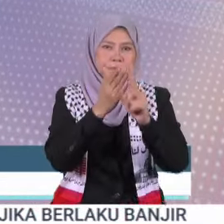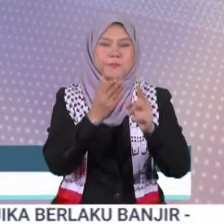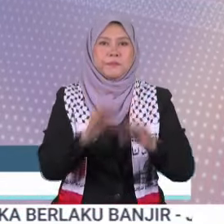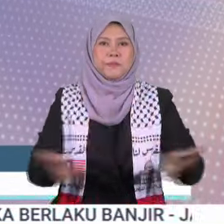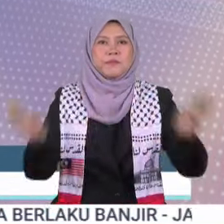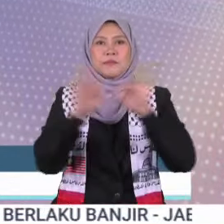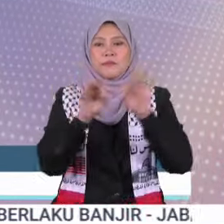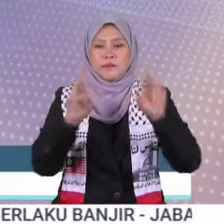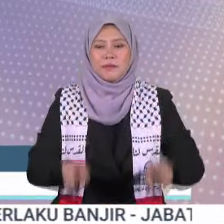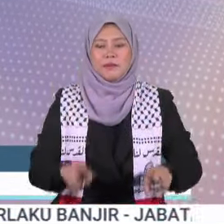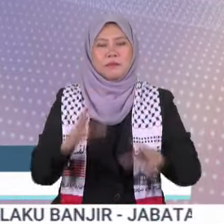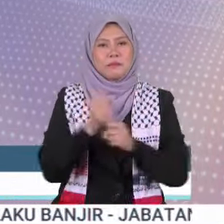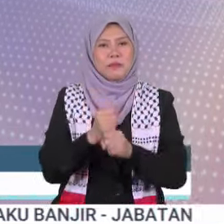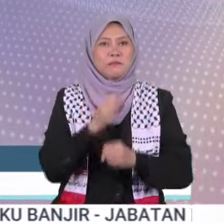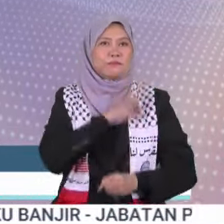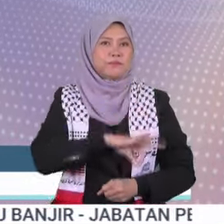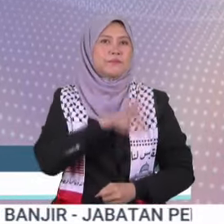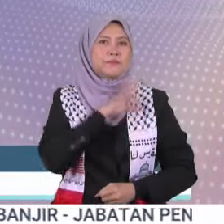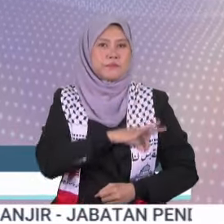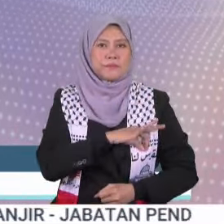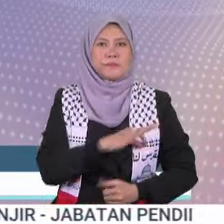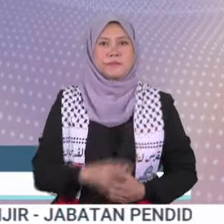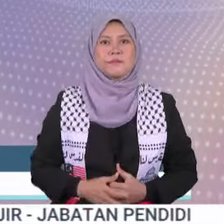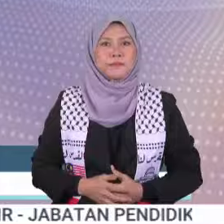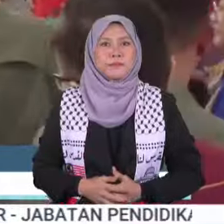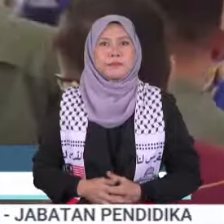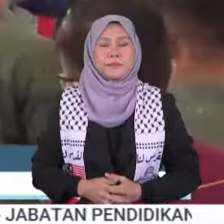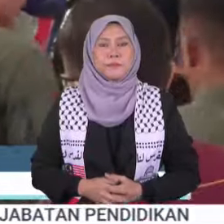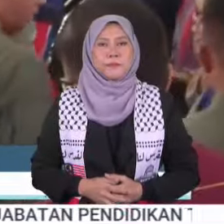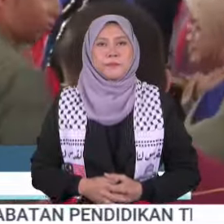rakyat dapat menikmati hasil dan manfaatnya.